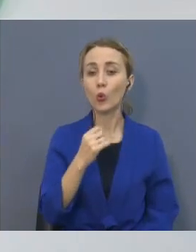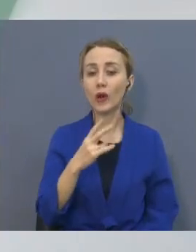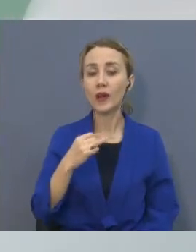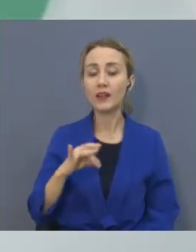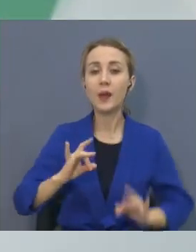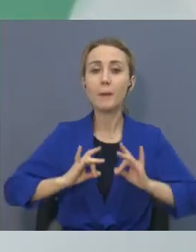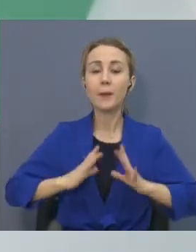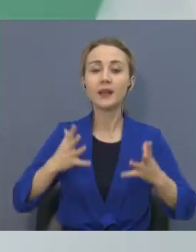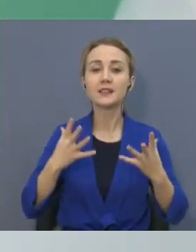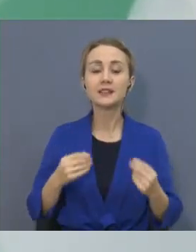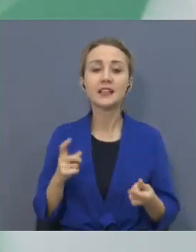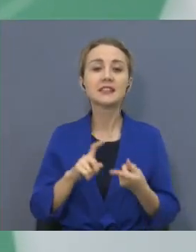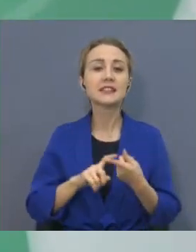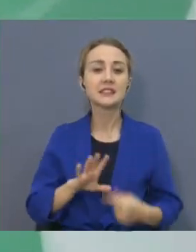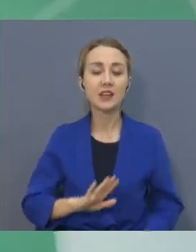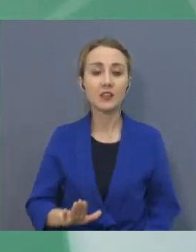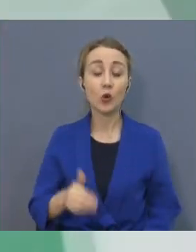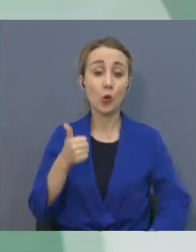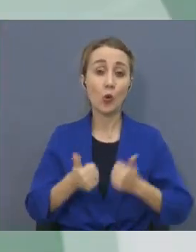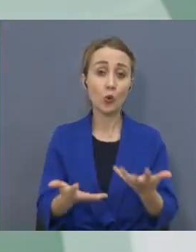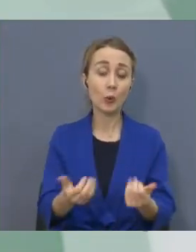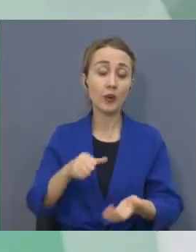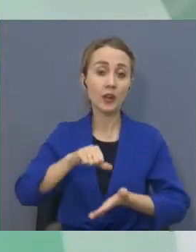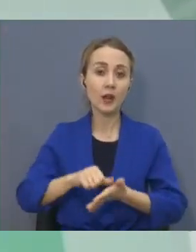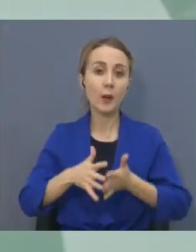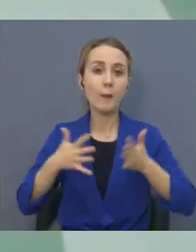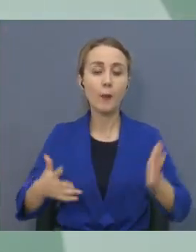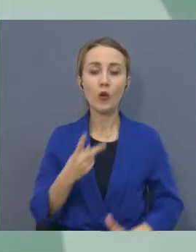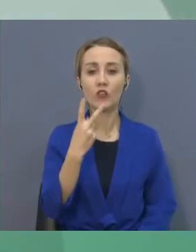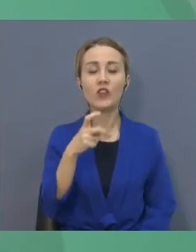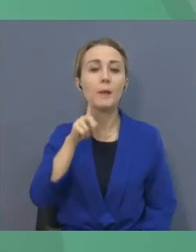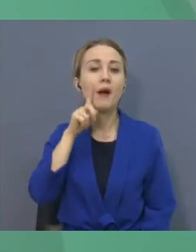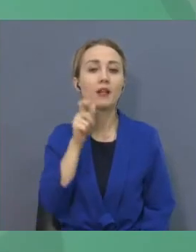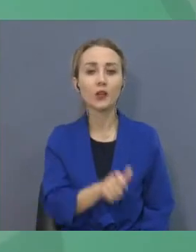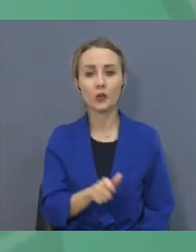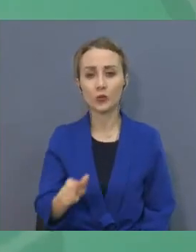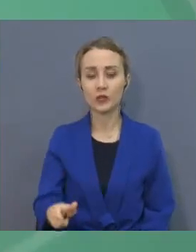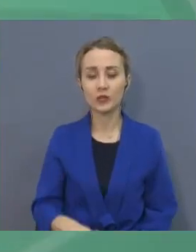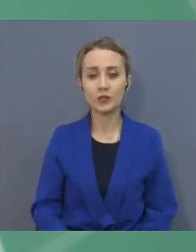рамках празднования Дня независимости. В конкурсе приняли участие более 200 молодых людей.